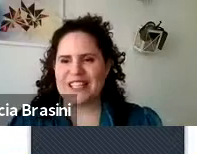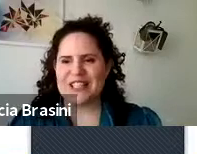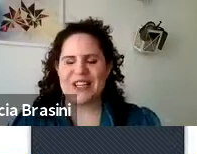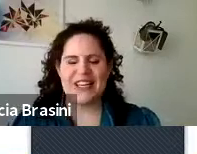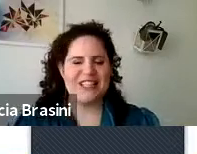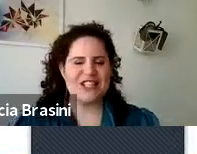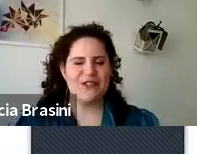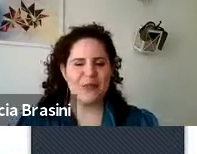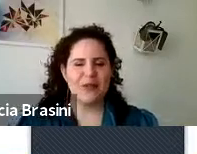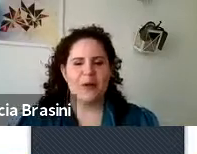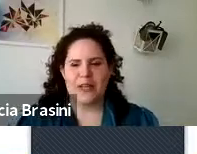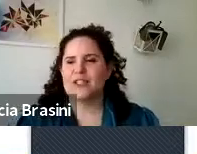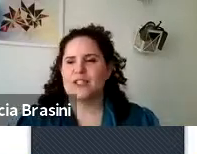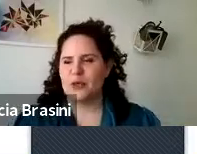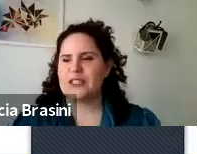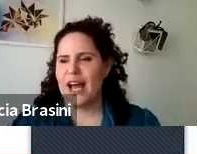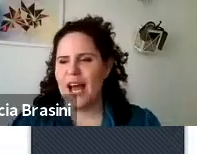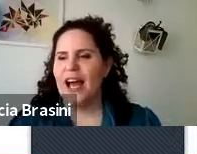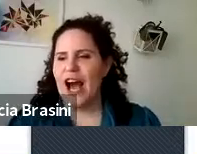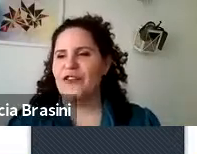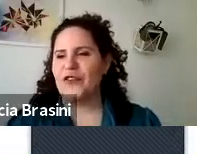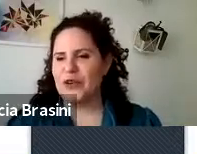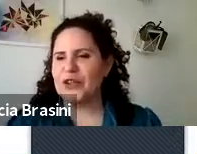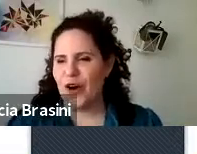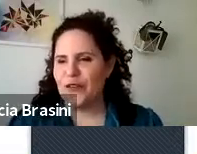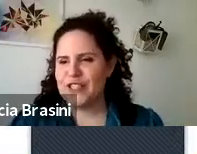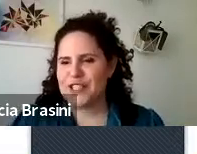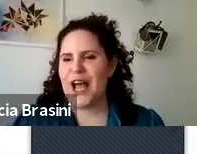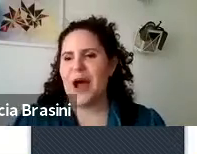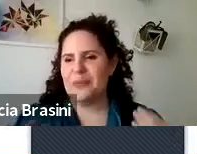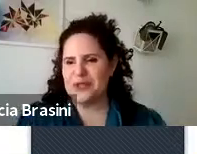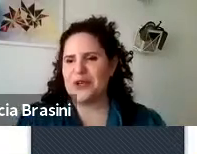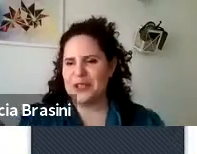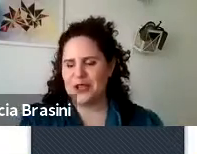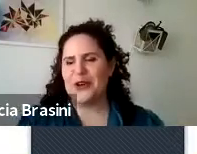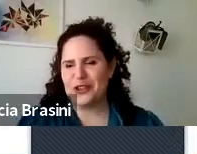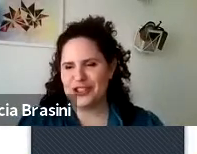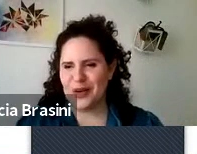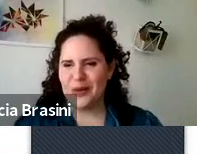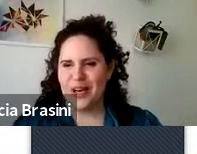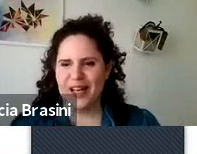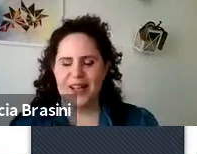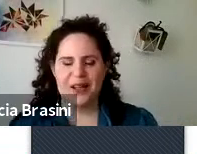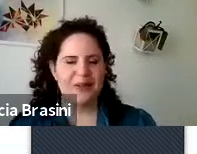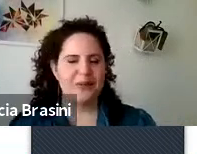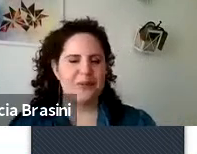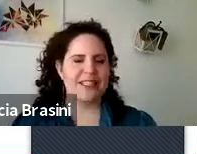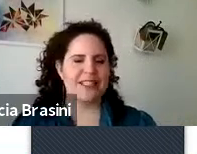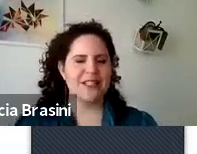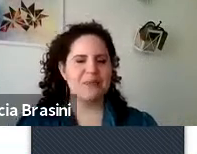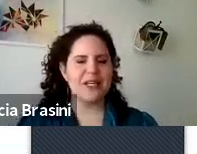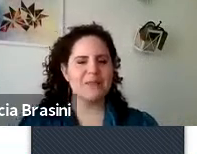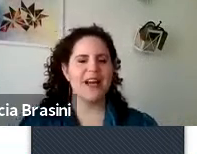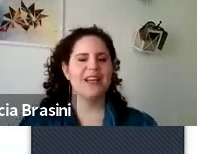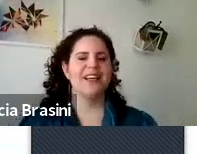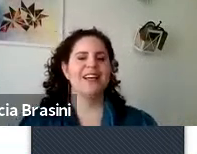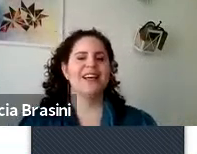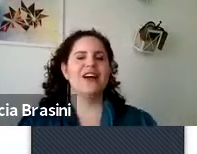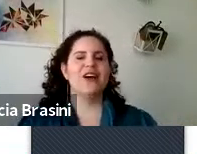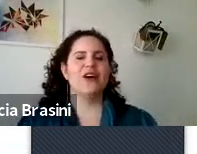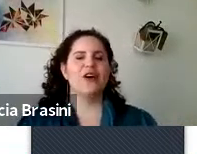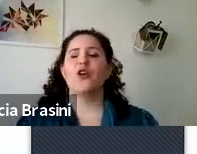di comunicazione che dicevo prima, perché se uno sta al front office ha bisogno di conoscere le prassi di